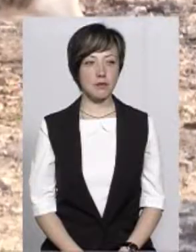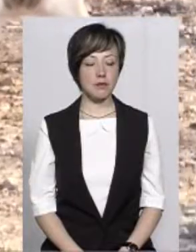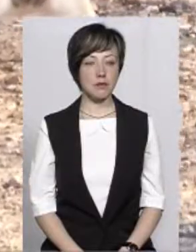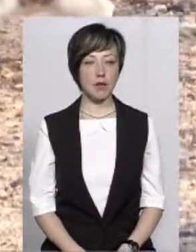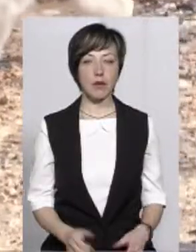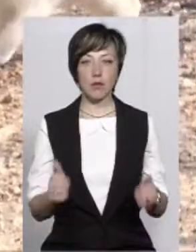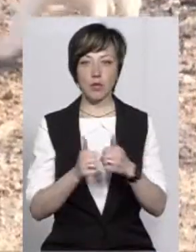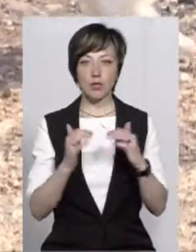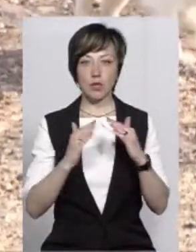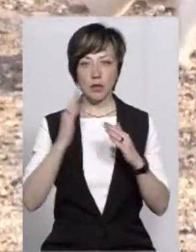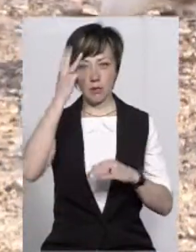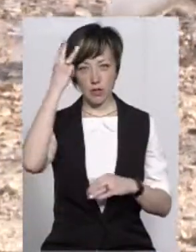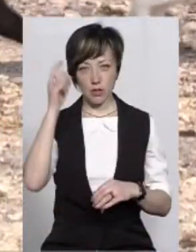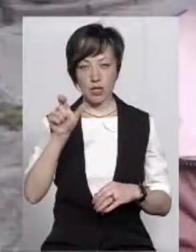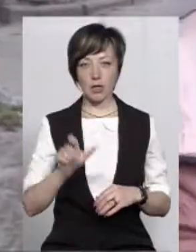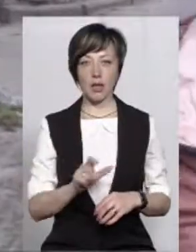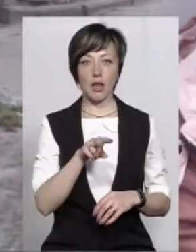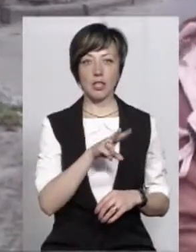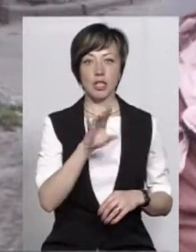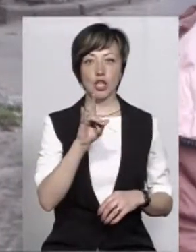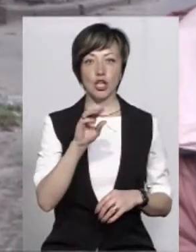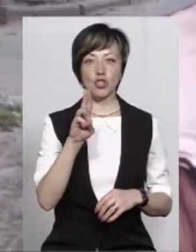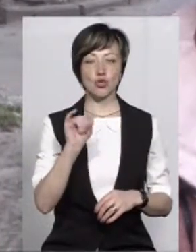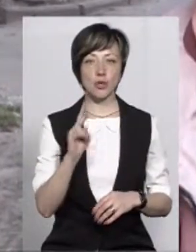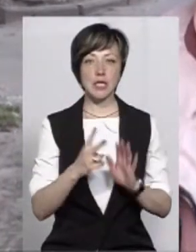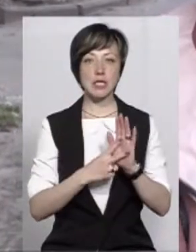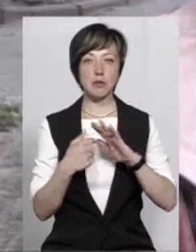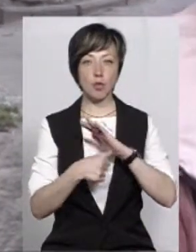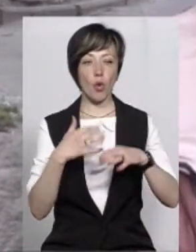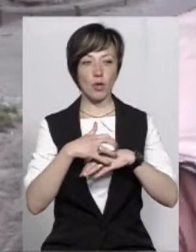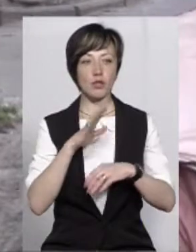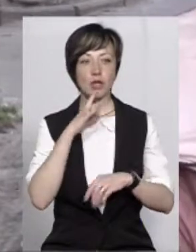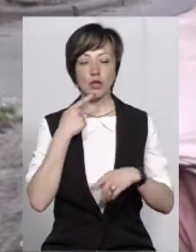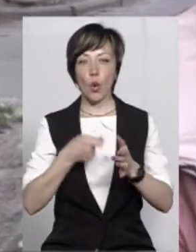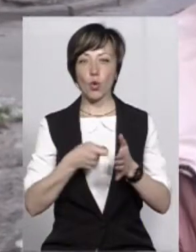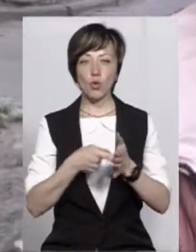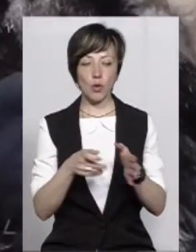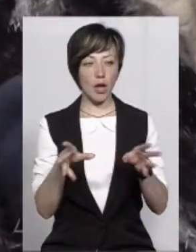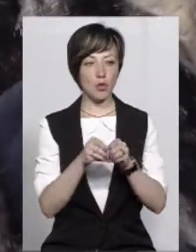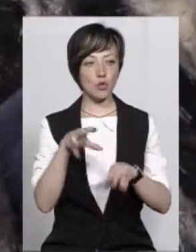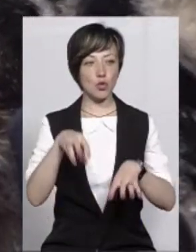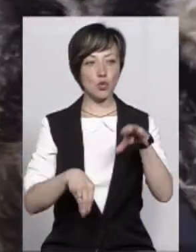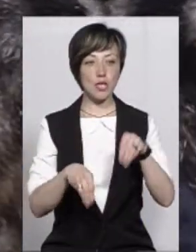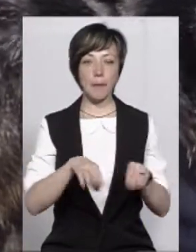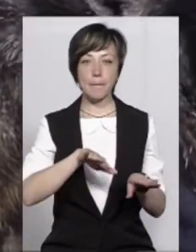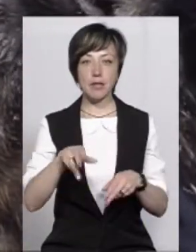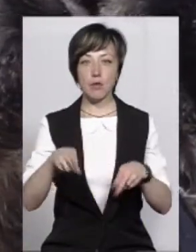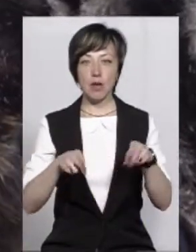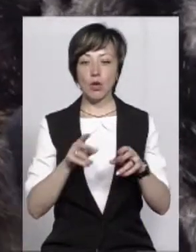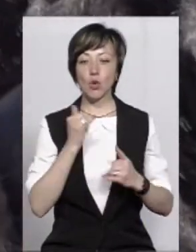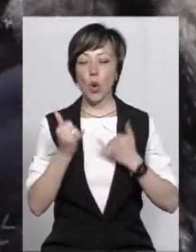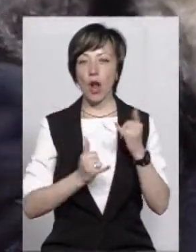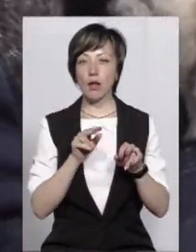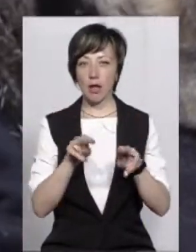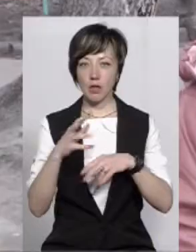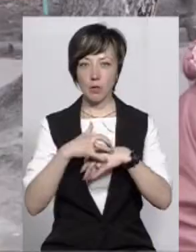Поруч будинку хмельничанки Лариси Кірікіщук живе 7 безпритульних котів. Жінка каже, годує їх разом із сусідами. Після операції доглядала за